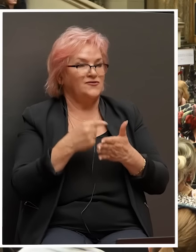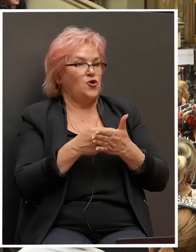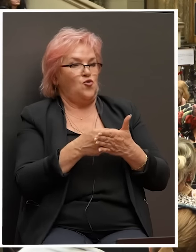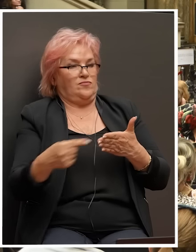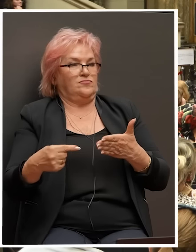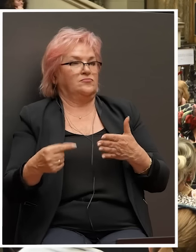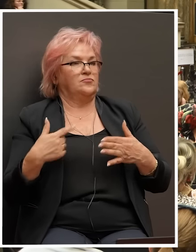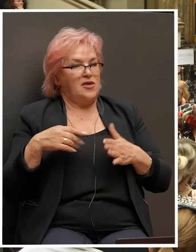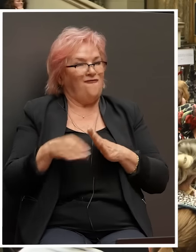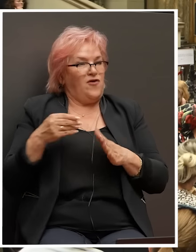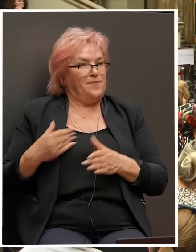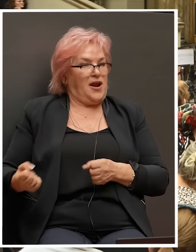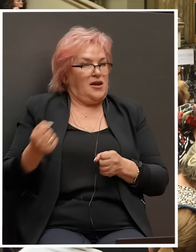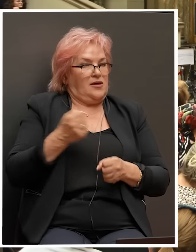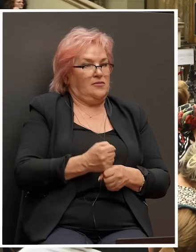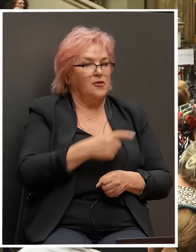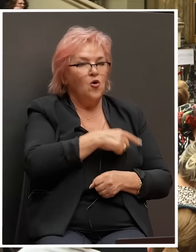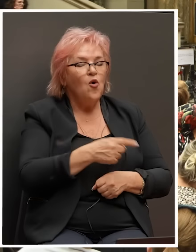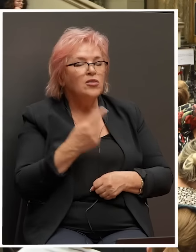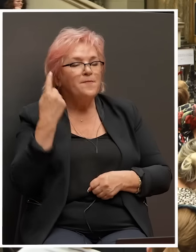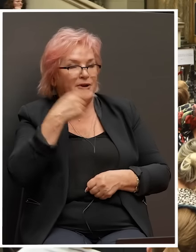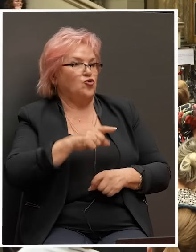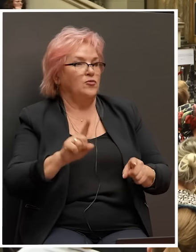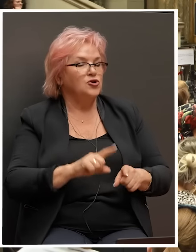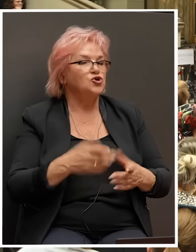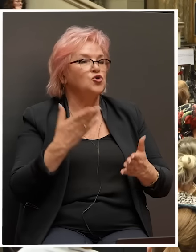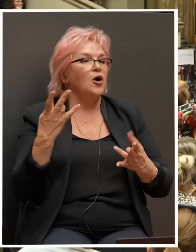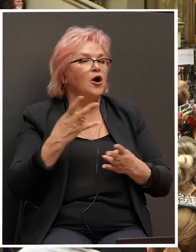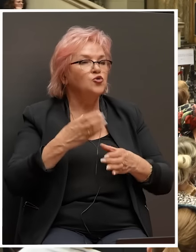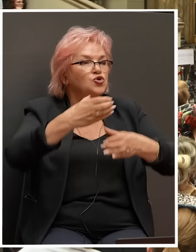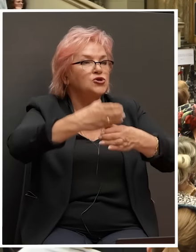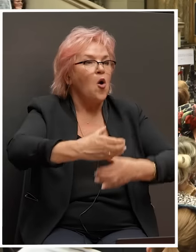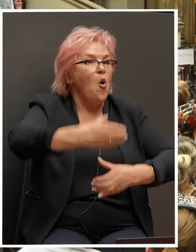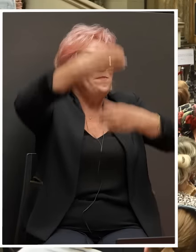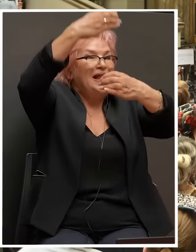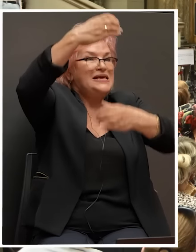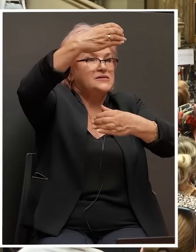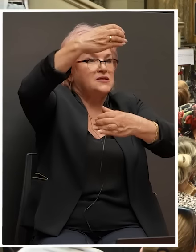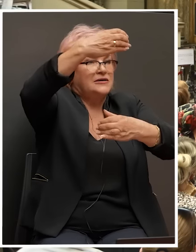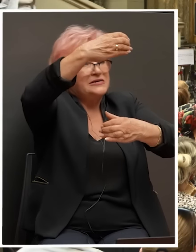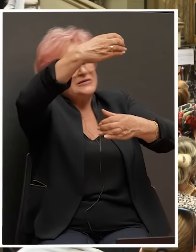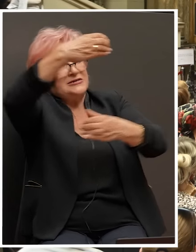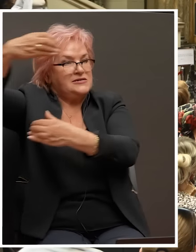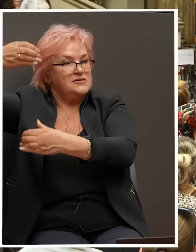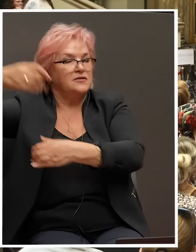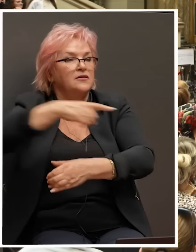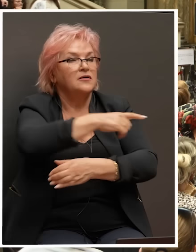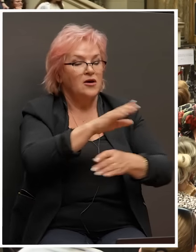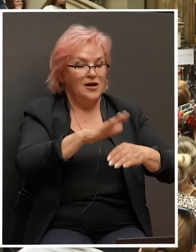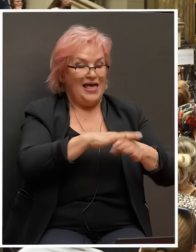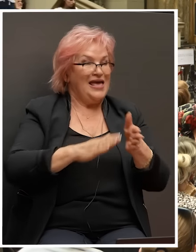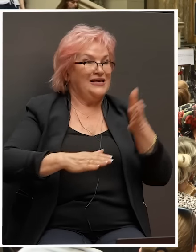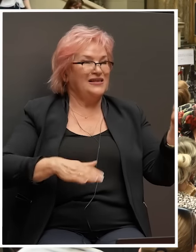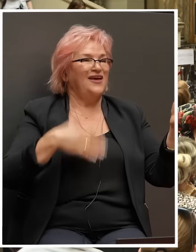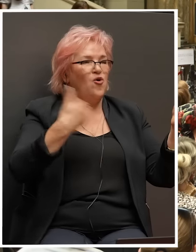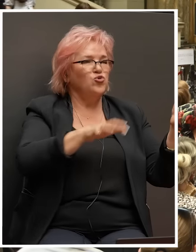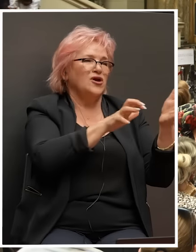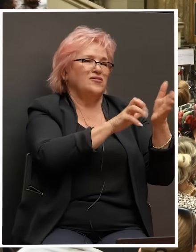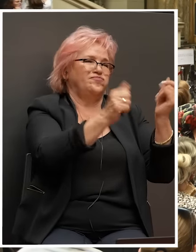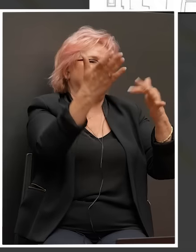избрание. И не придумывает ничего умнее, как передвинуть обелиск, который стоял слева от базилики Святого Петра, на тот момент уже